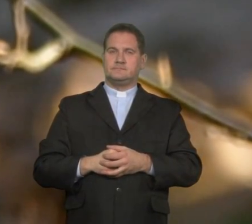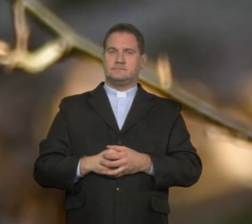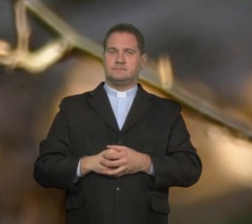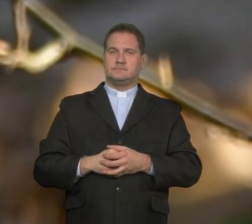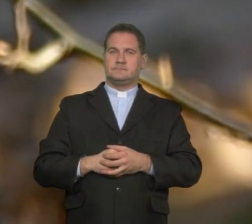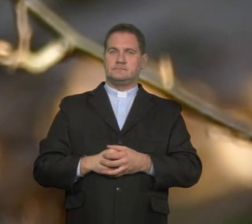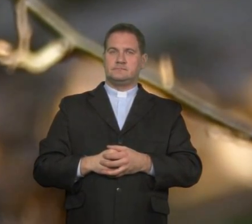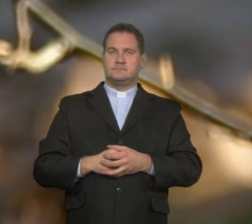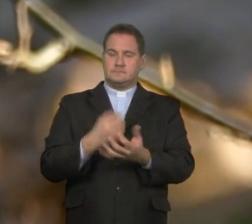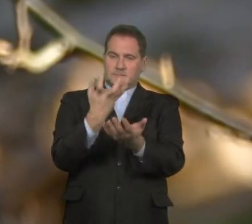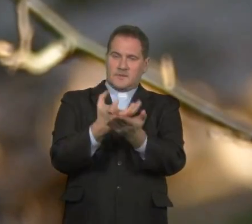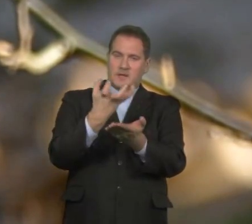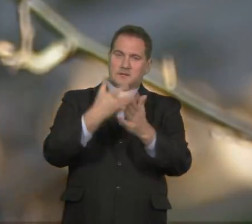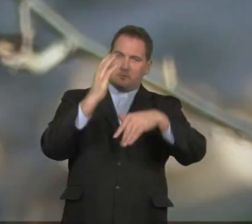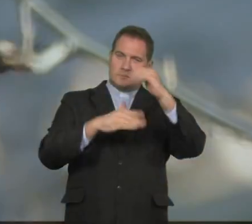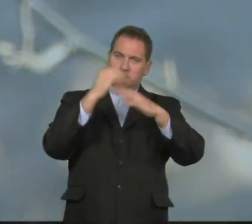ochroną gatunkową.